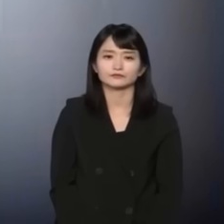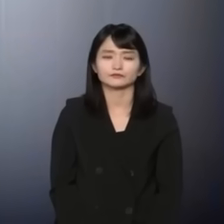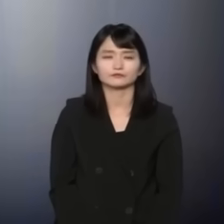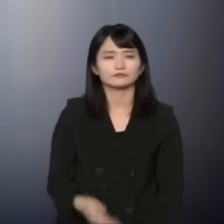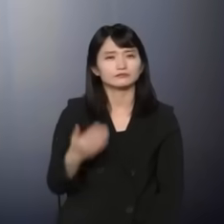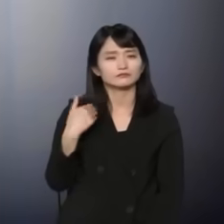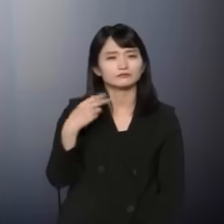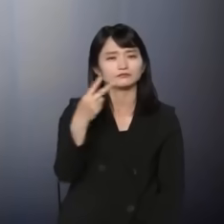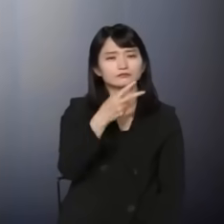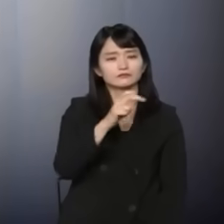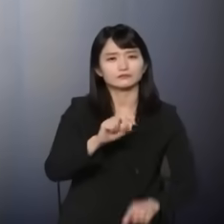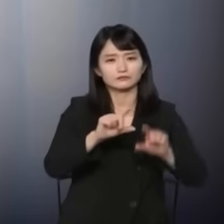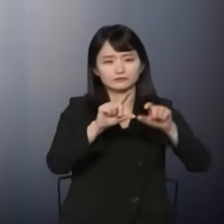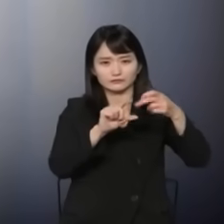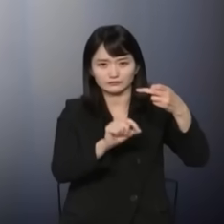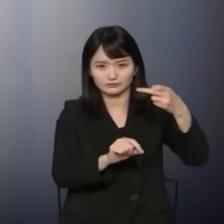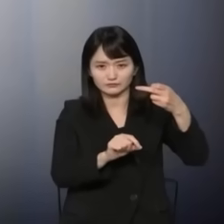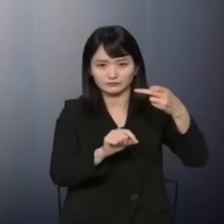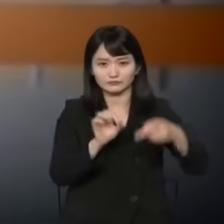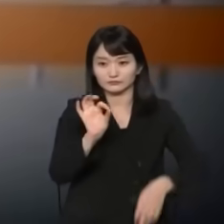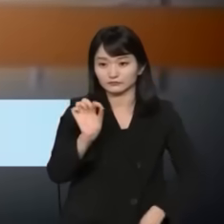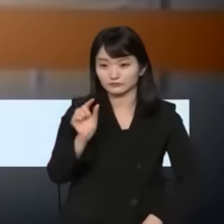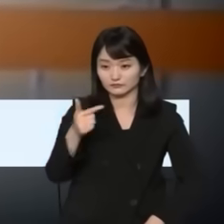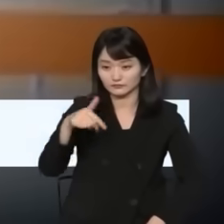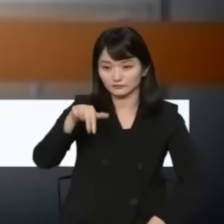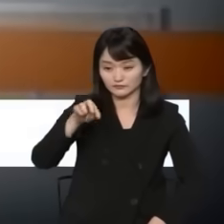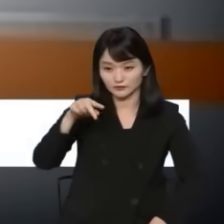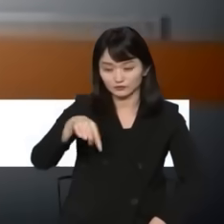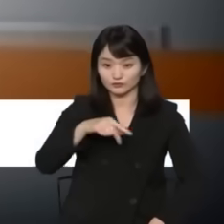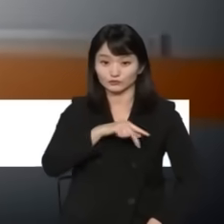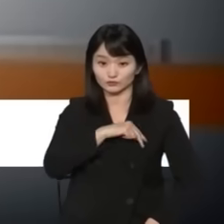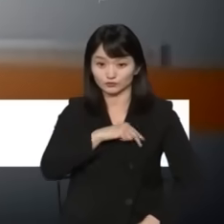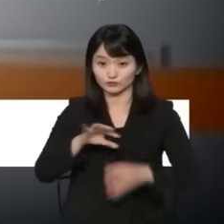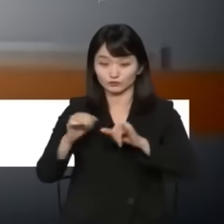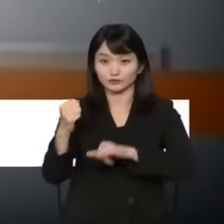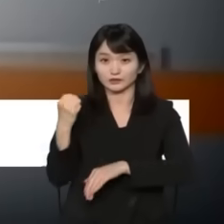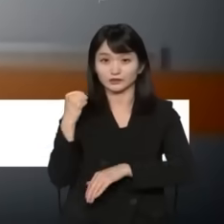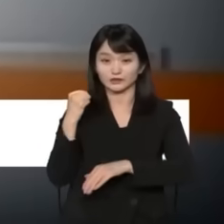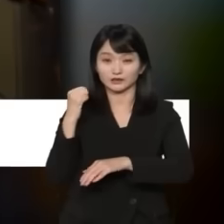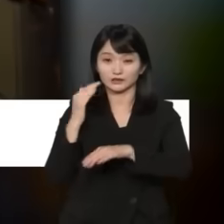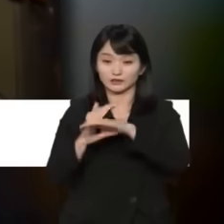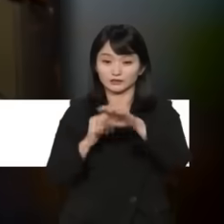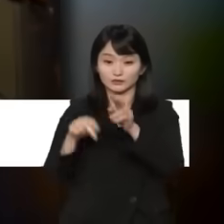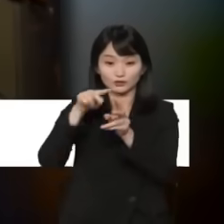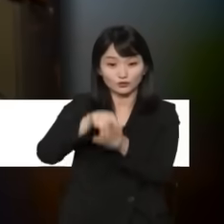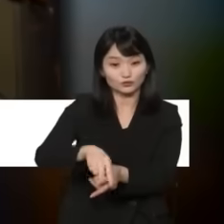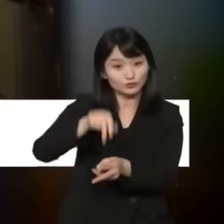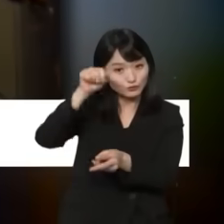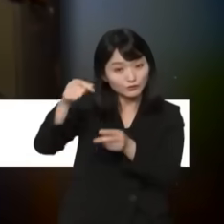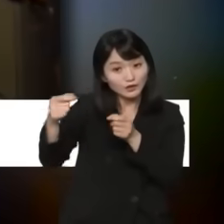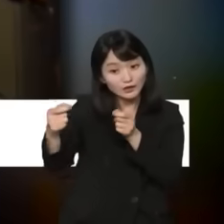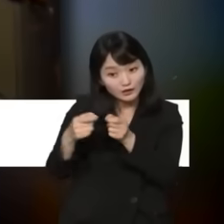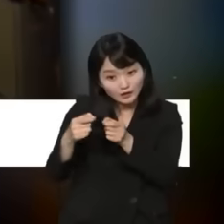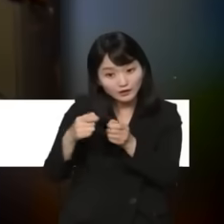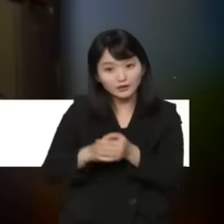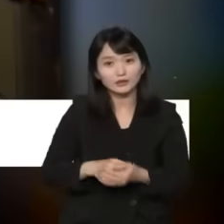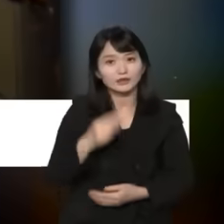지난 2022년 12월 안철수 의원은 국민의힘 당대표 출마를 앞두고 나흘 동안 경남 지역을